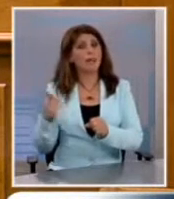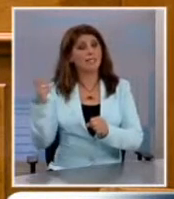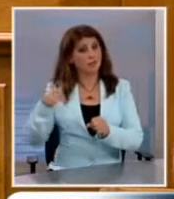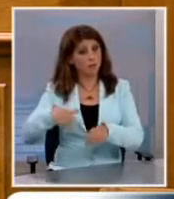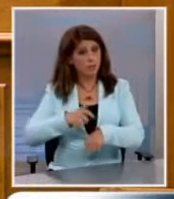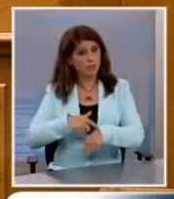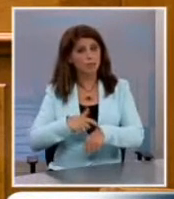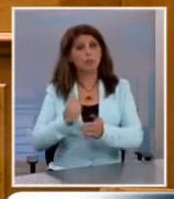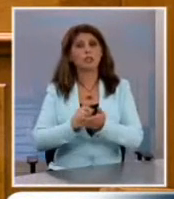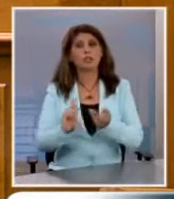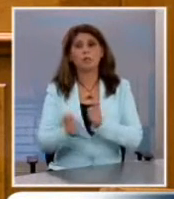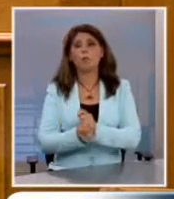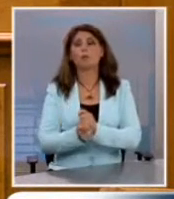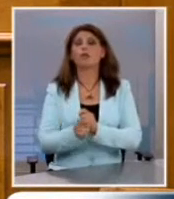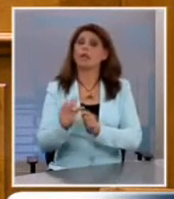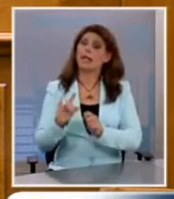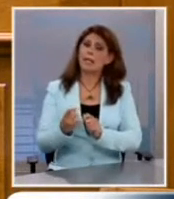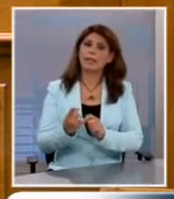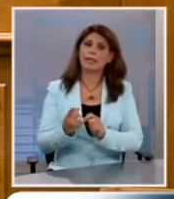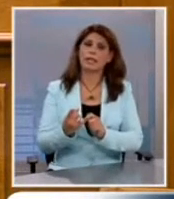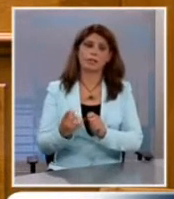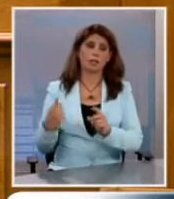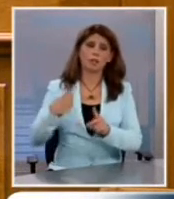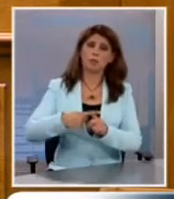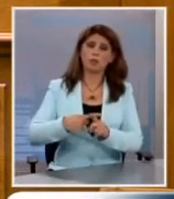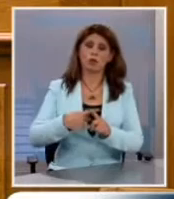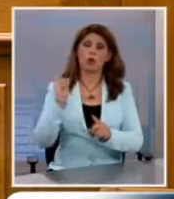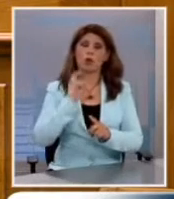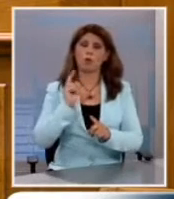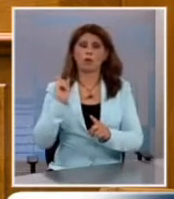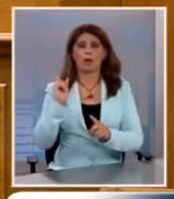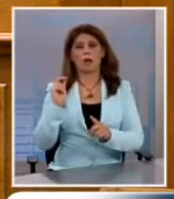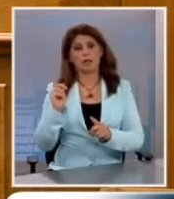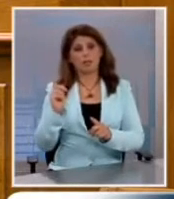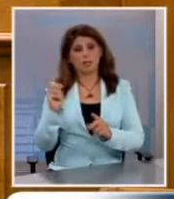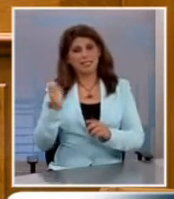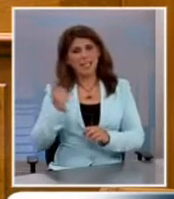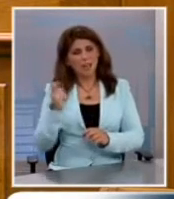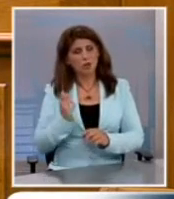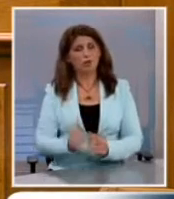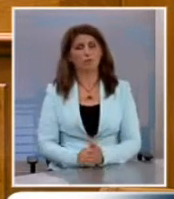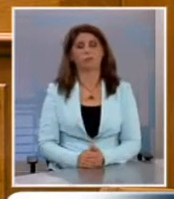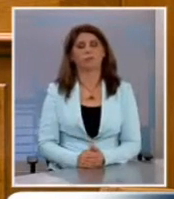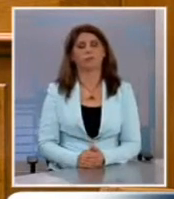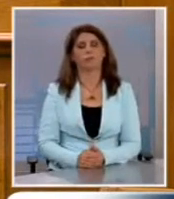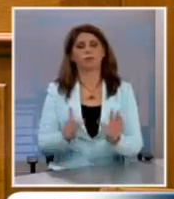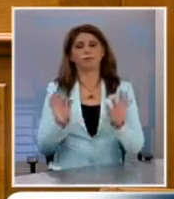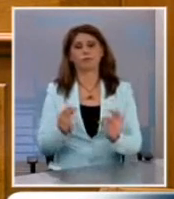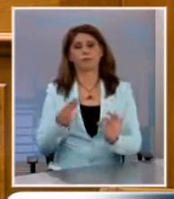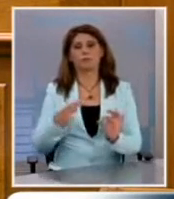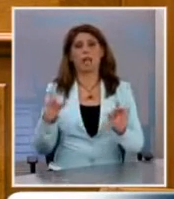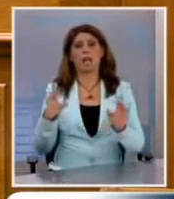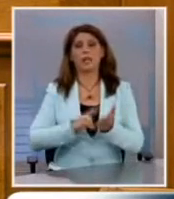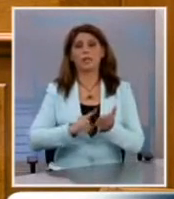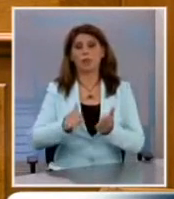συνταξιούχων και τροποποιούνται ή συμπληρώνονται διατάξεις του κώδικα πολιτικών και στρατιωτικών συντάξεων. Ρυθμίζονται ζητήματα ανασφάλισης του